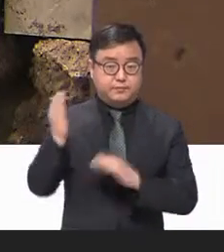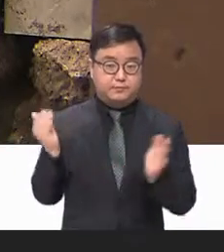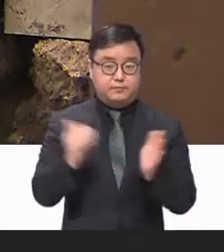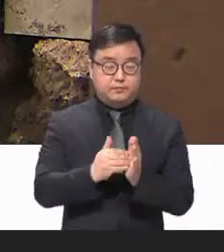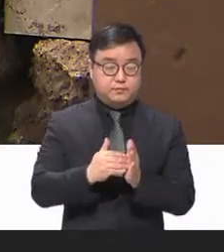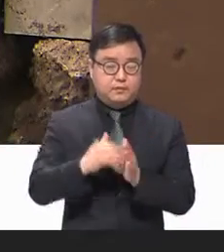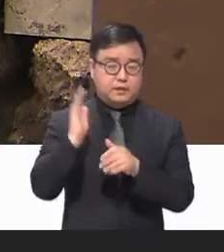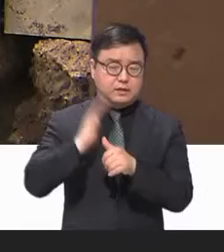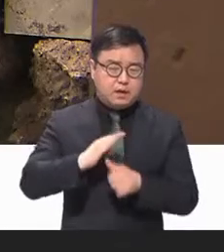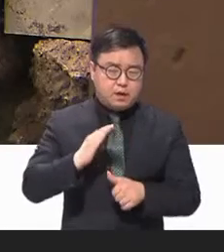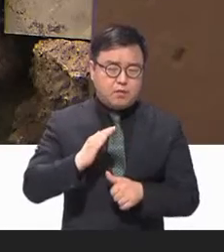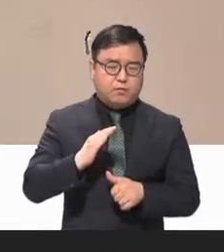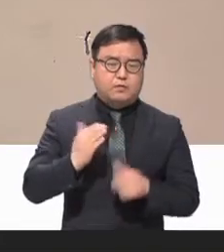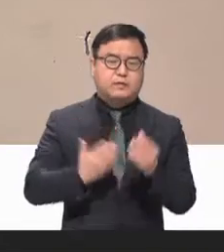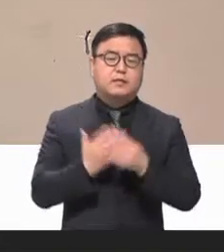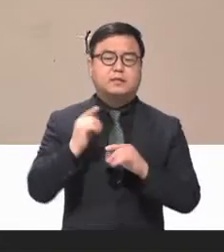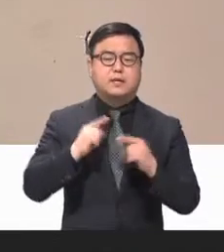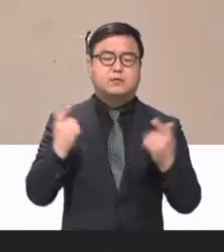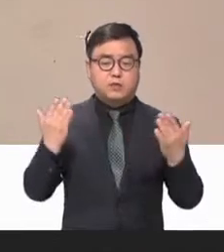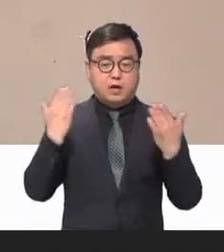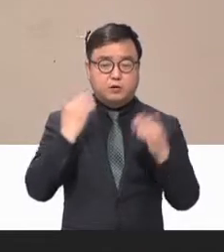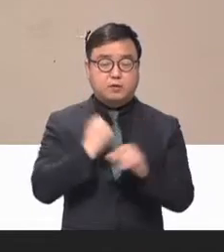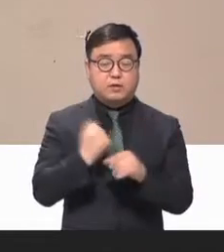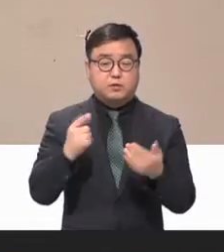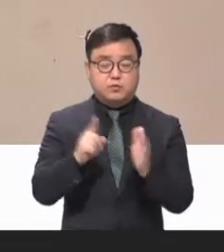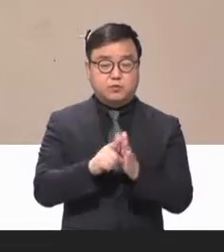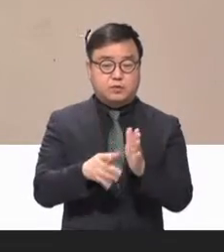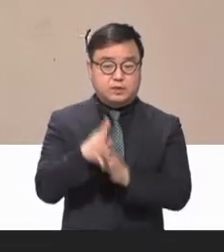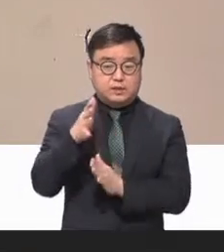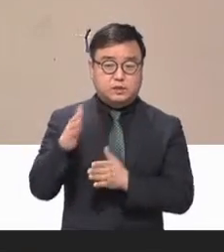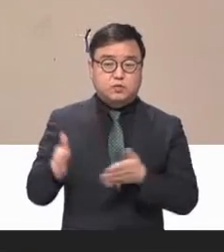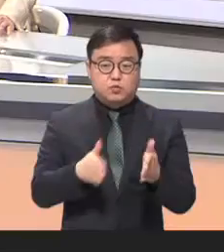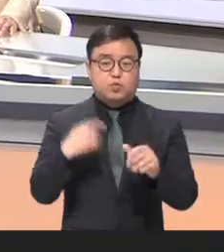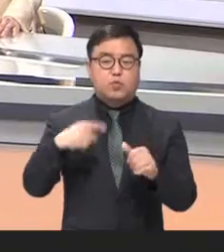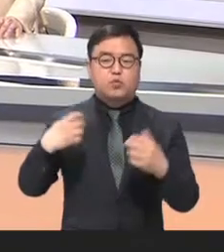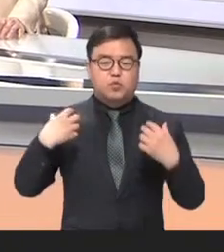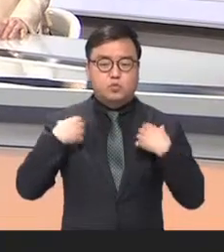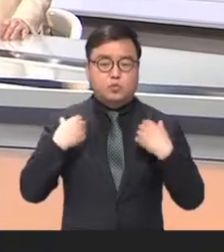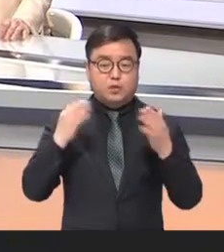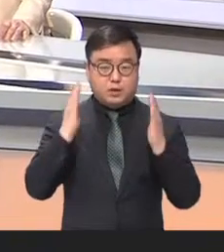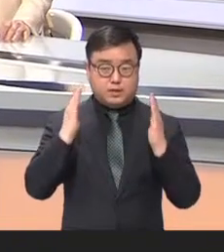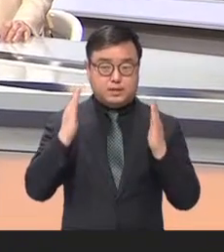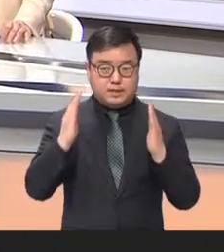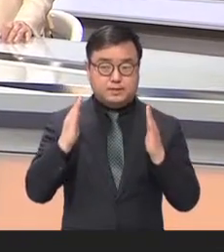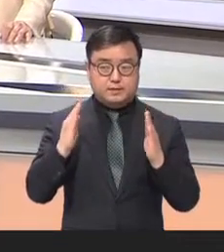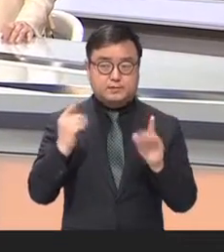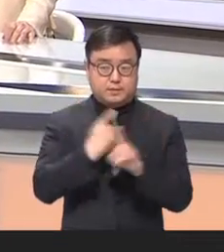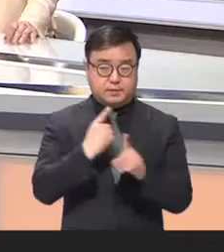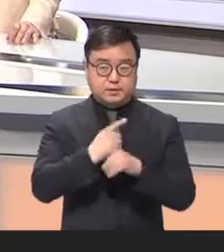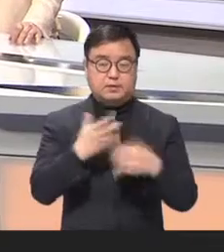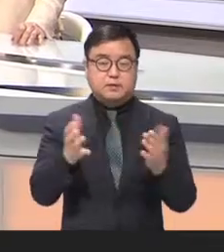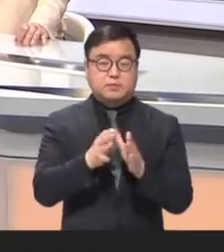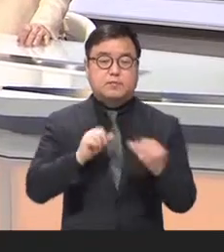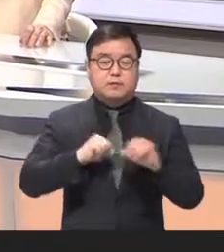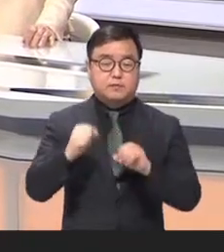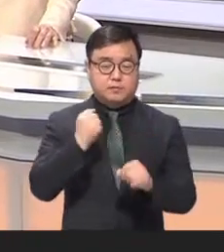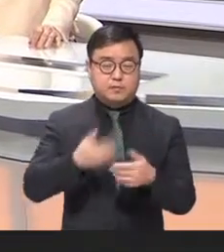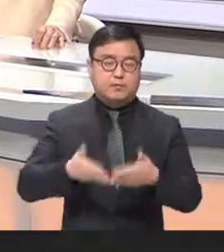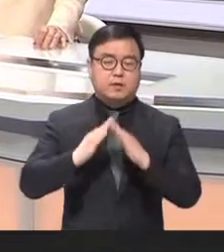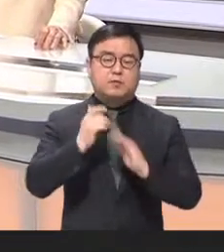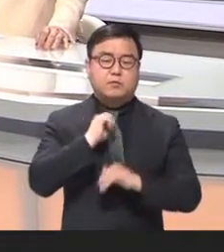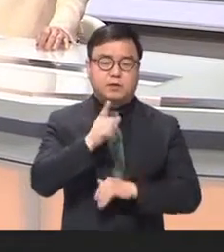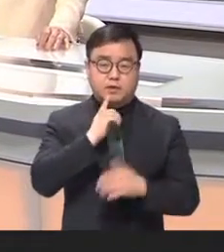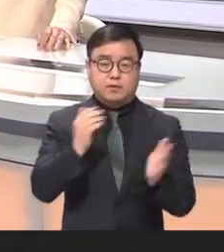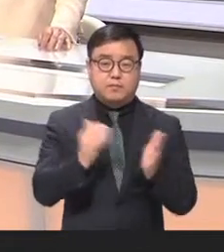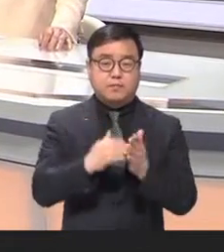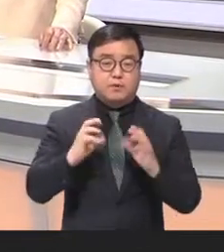없는 학교 환경 조성을 위해서 시도교육청의 학습 클리닉을 설치하겠다는 공약을 같이 내놓았습니다. 예. 그 외에도